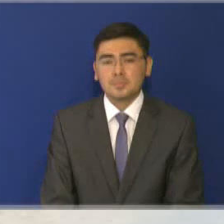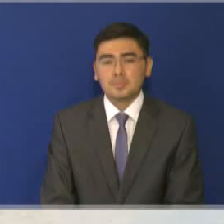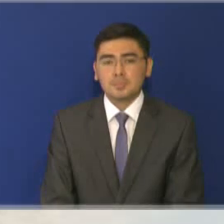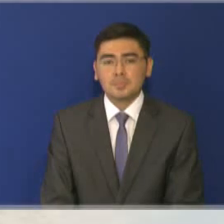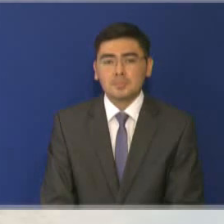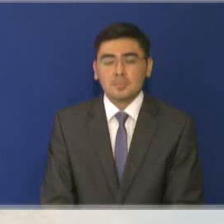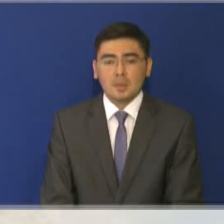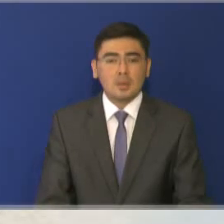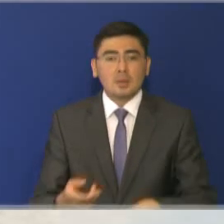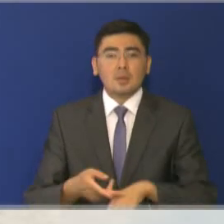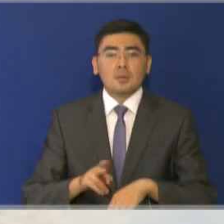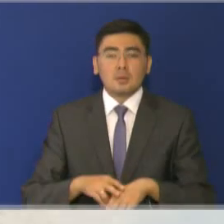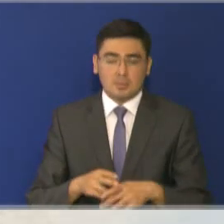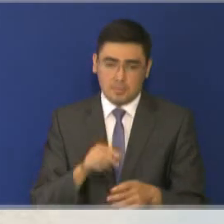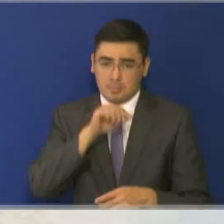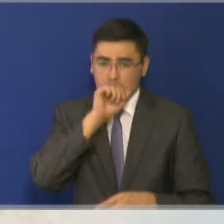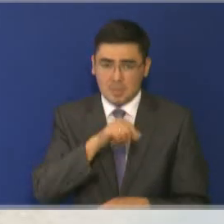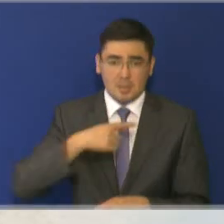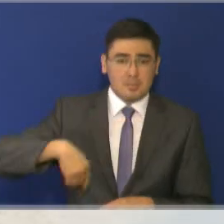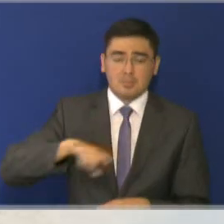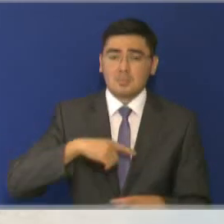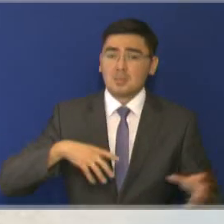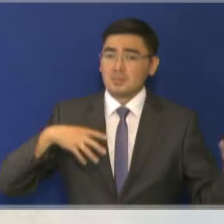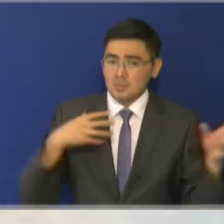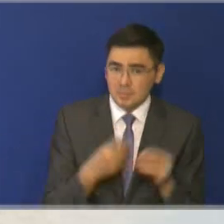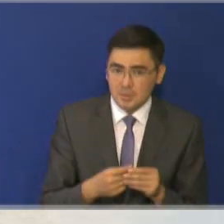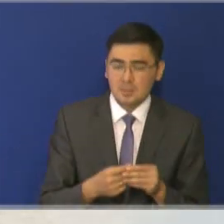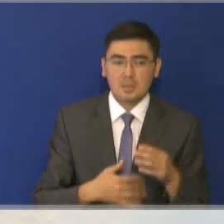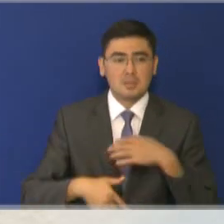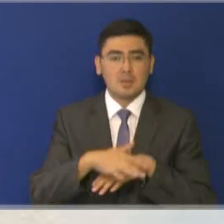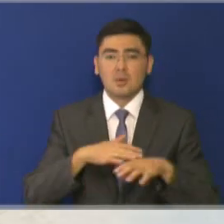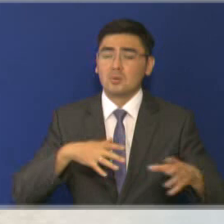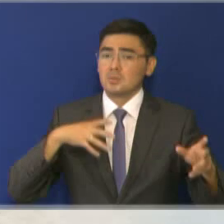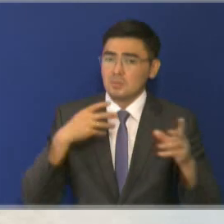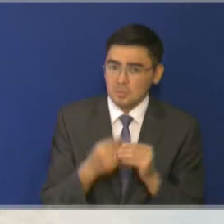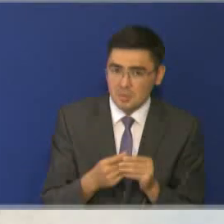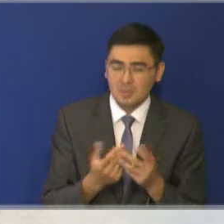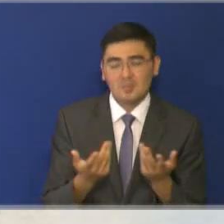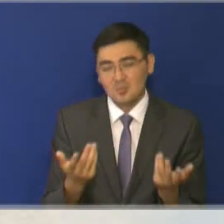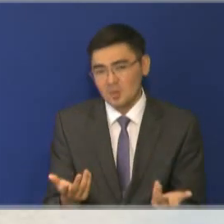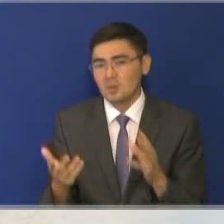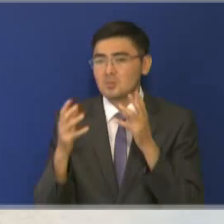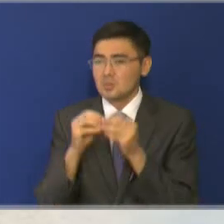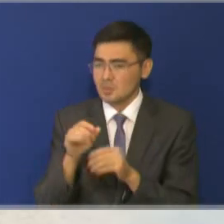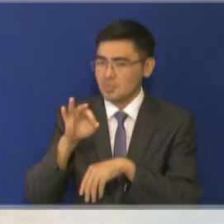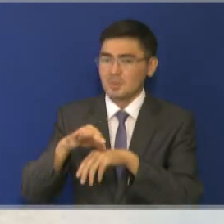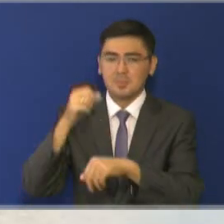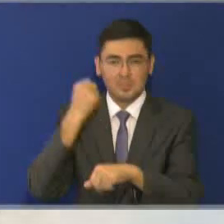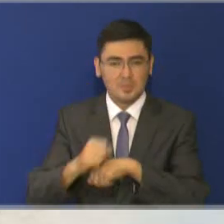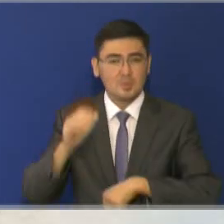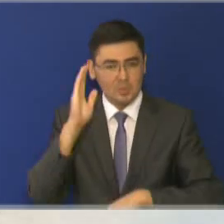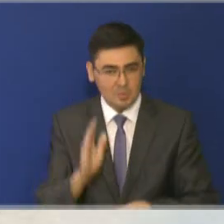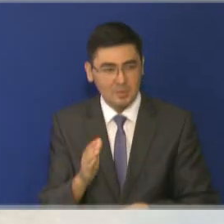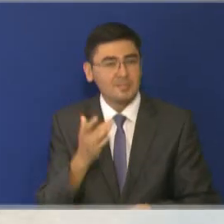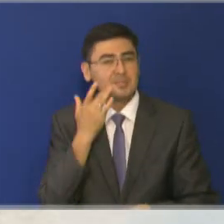Бұл біздің бірлігіміздің, біздің қоғамның бірге ары қарай жылжуын білдіреді. Сондықтан мен әрқашанда